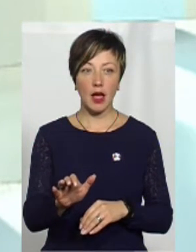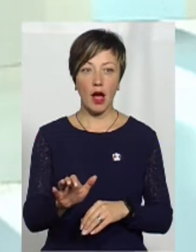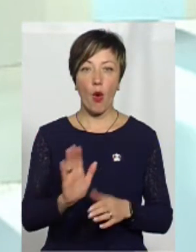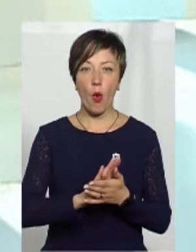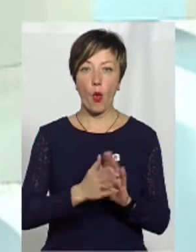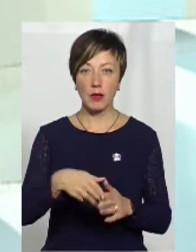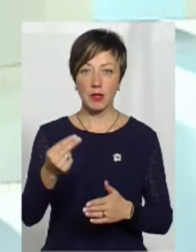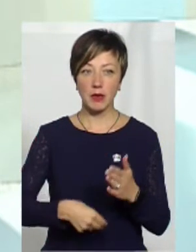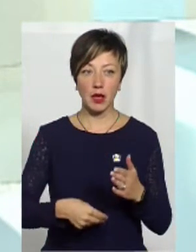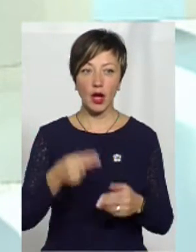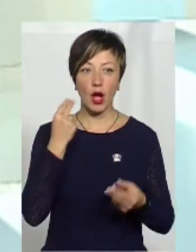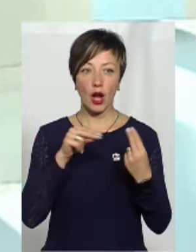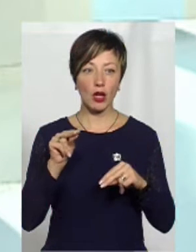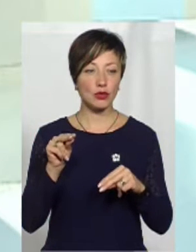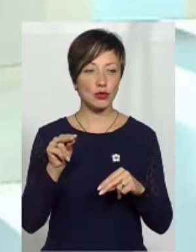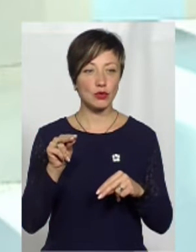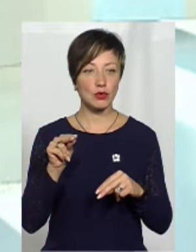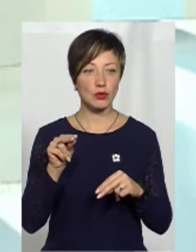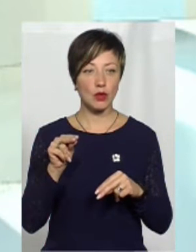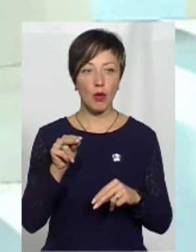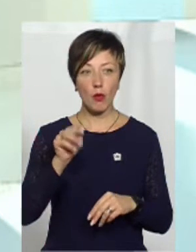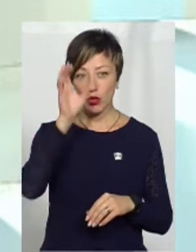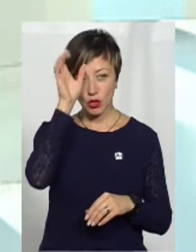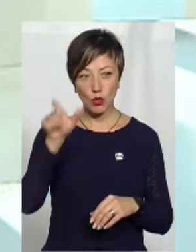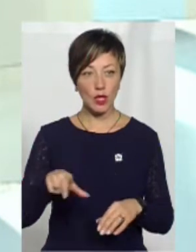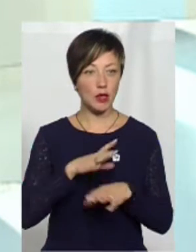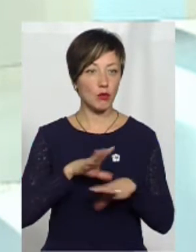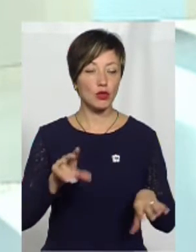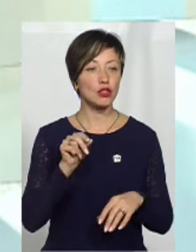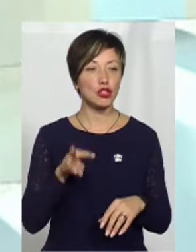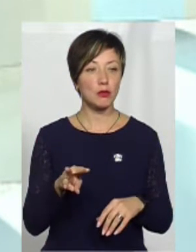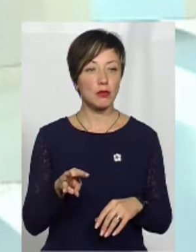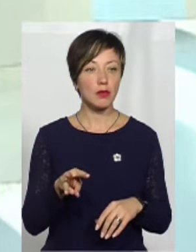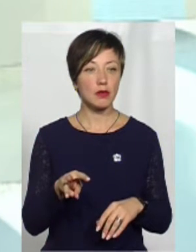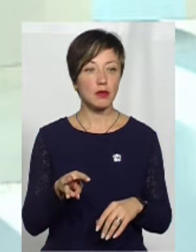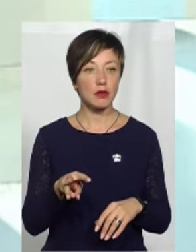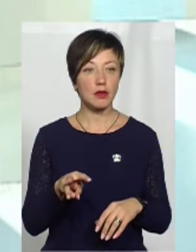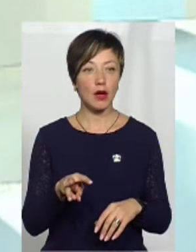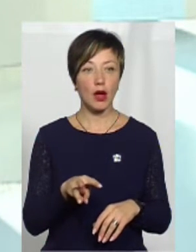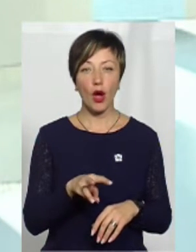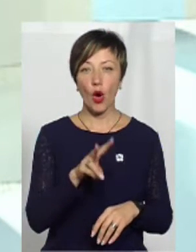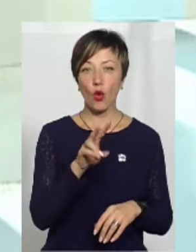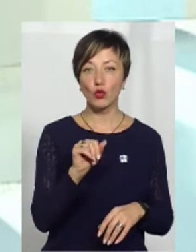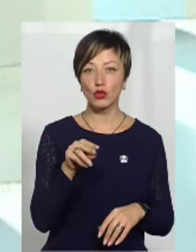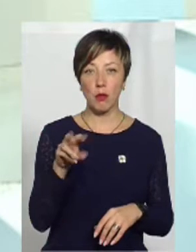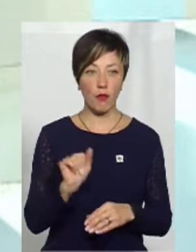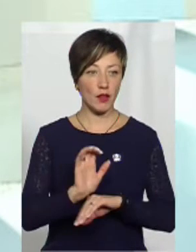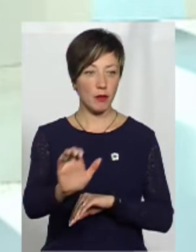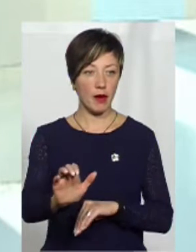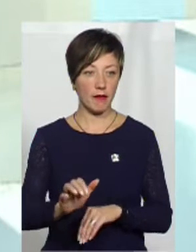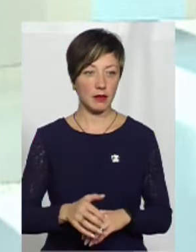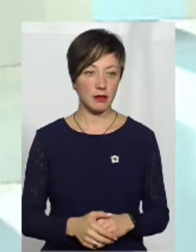підписувати. Кращого, напевно, вже кращої і мудрішої людини не було, чим Леоніда Кучму